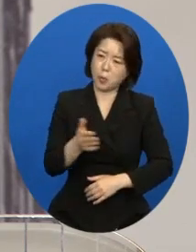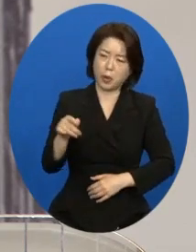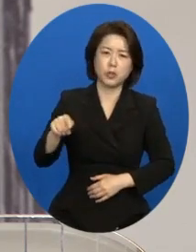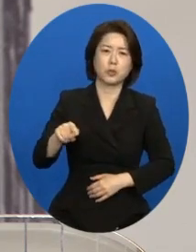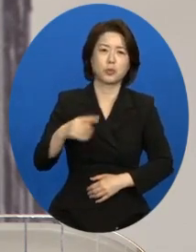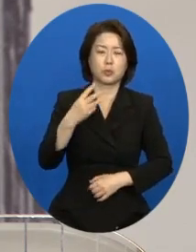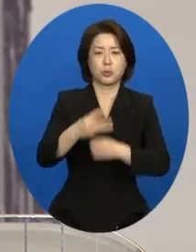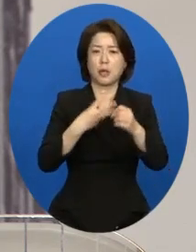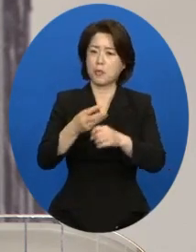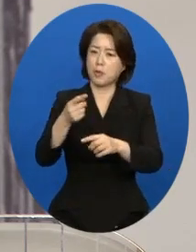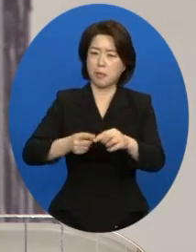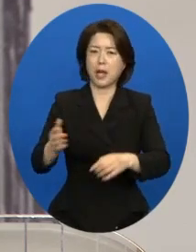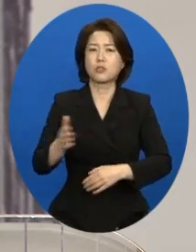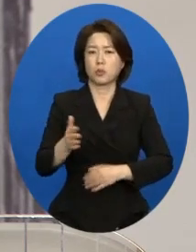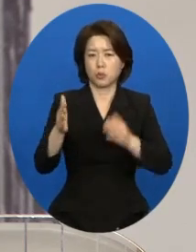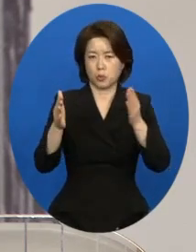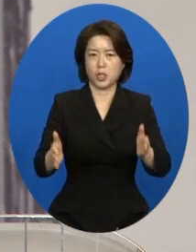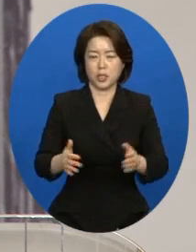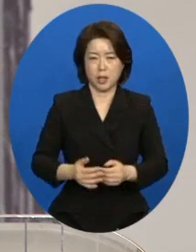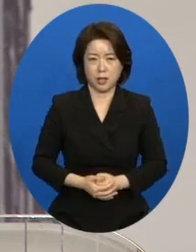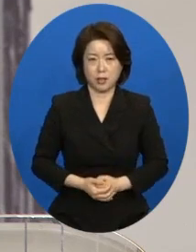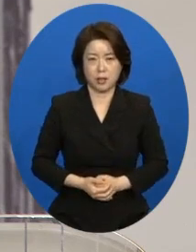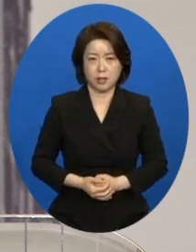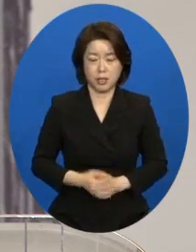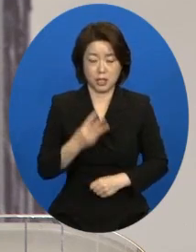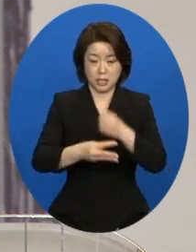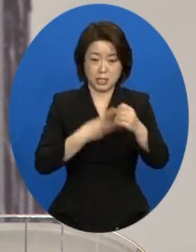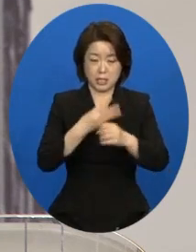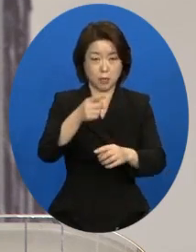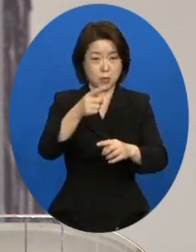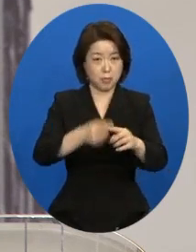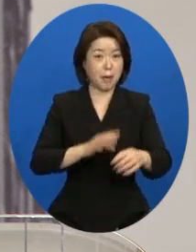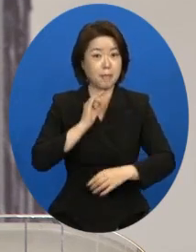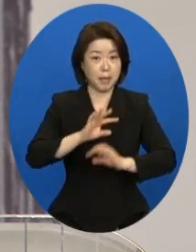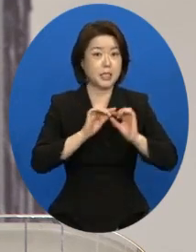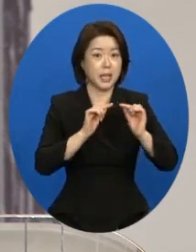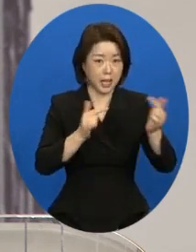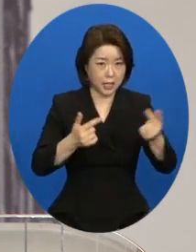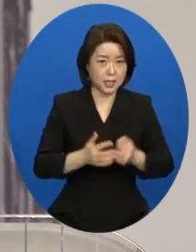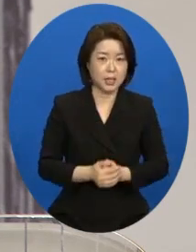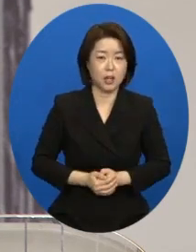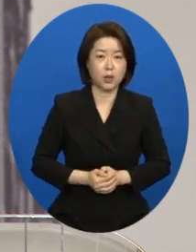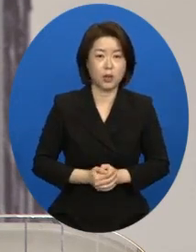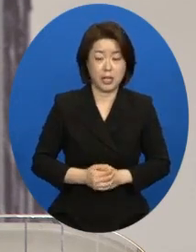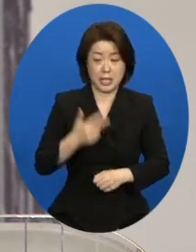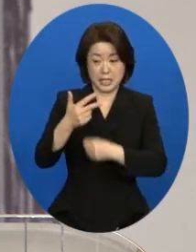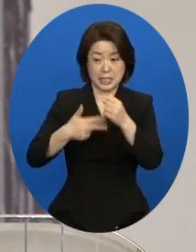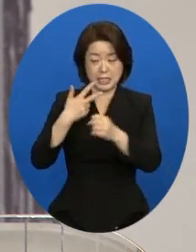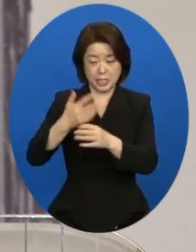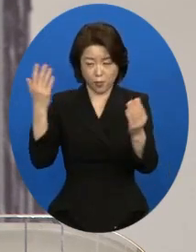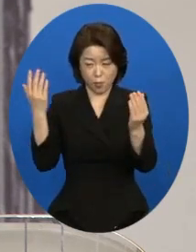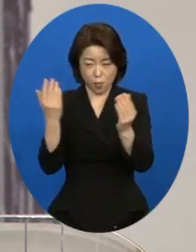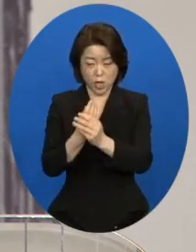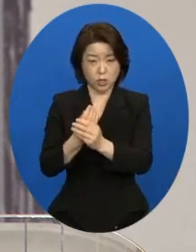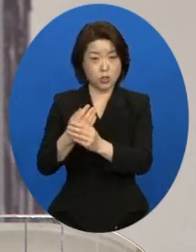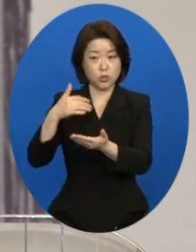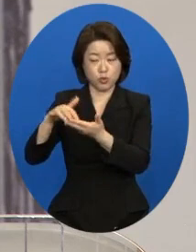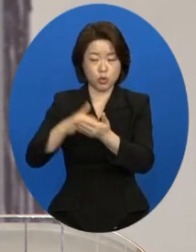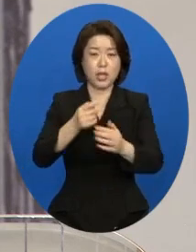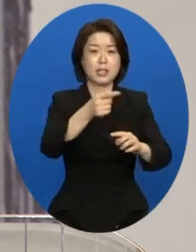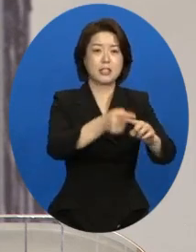기간입니다. 그런데 단지 이것은 3년 반을 말하는 게 아니고 7이라는 완전 숫자의 절반이기